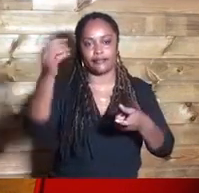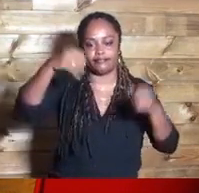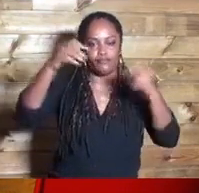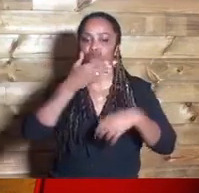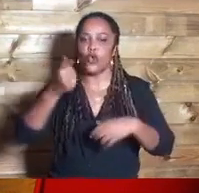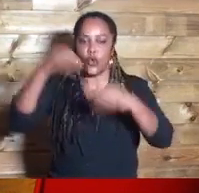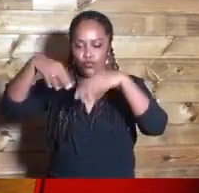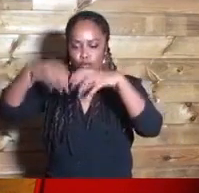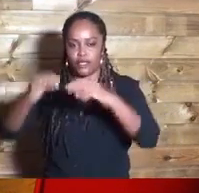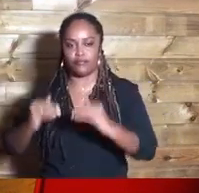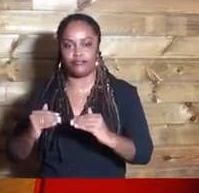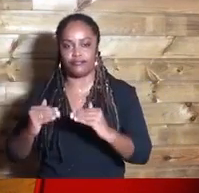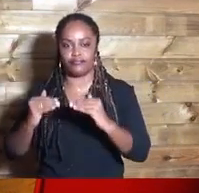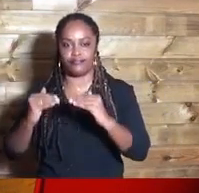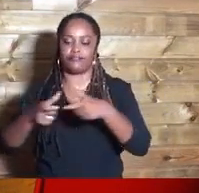régionales seront